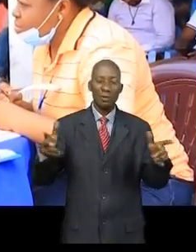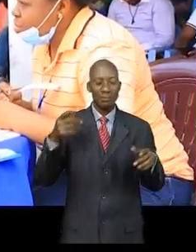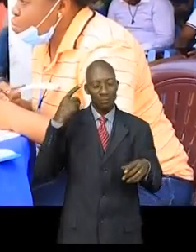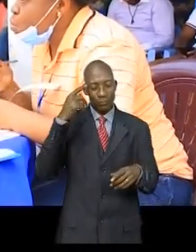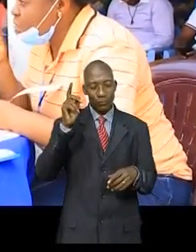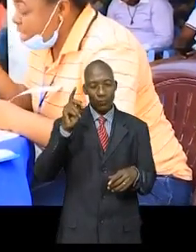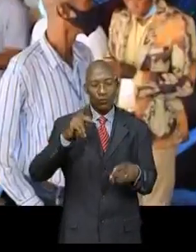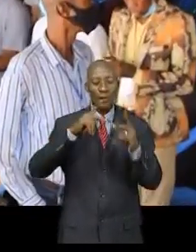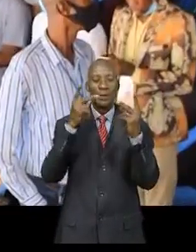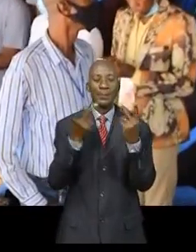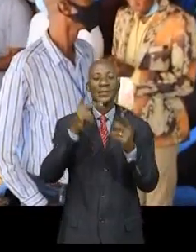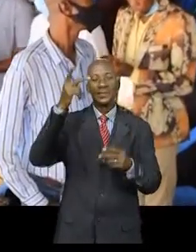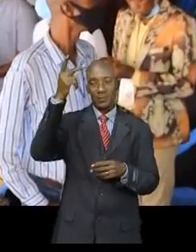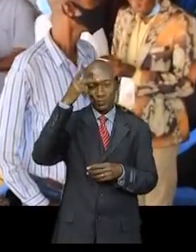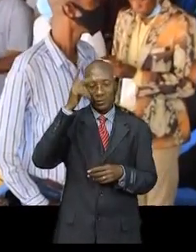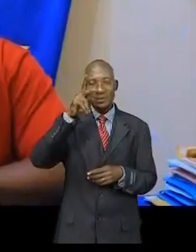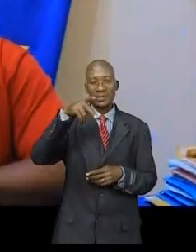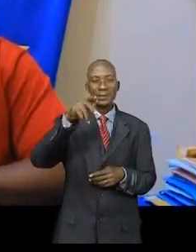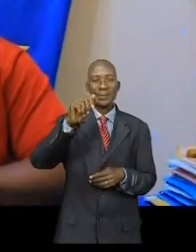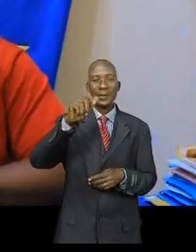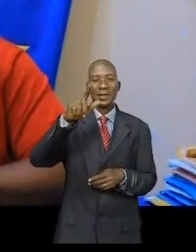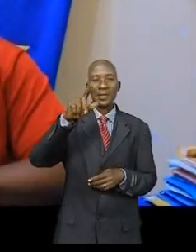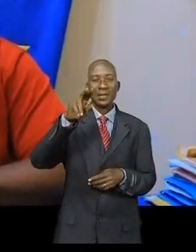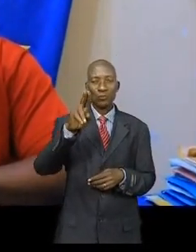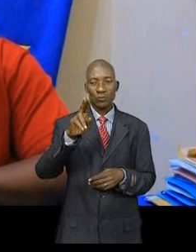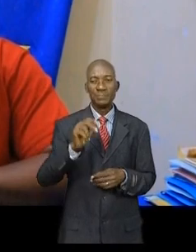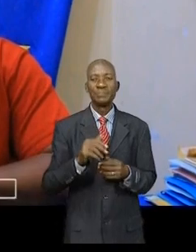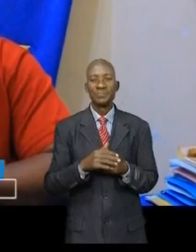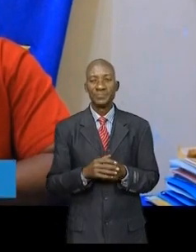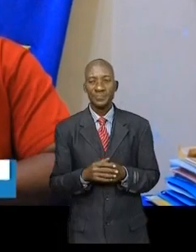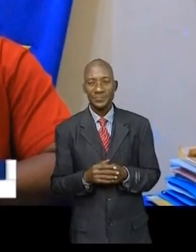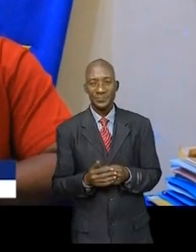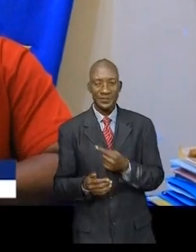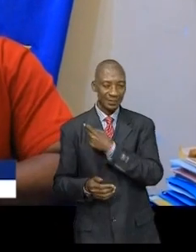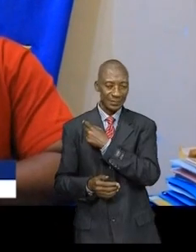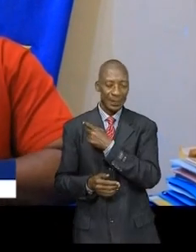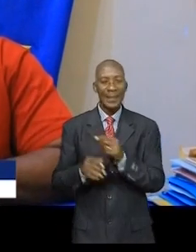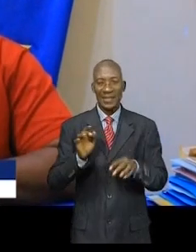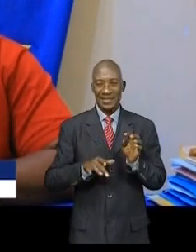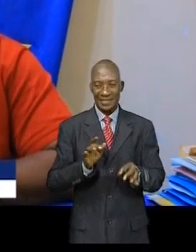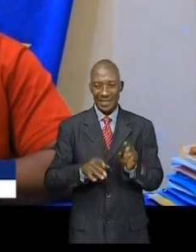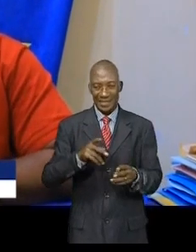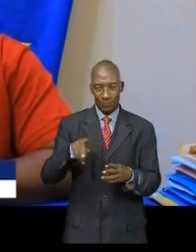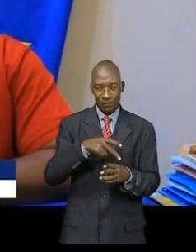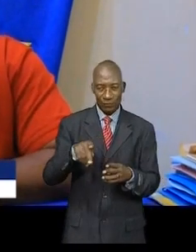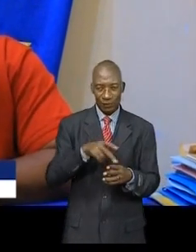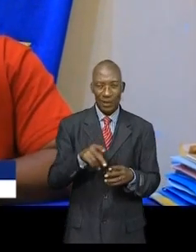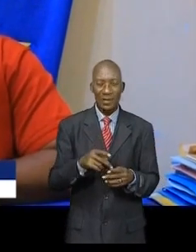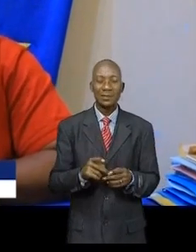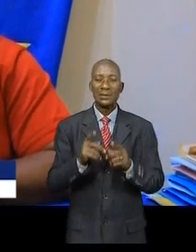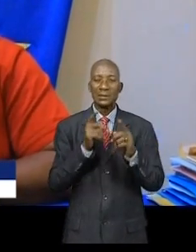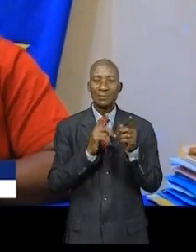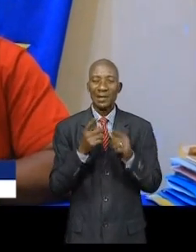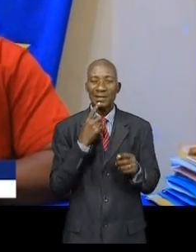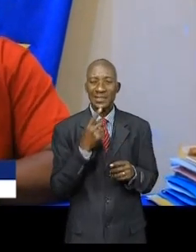la quintessence de cette matinée politique. Les préparatifs pour le congrès vont bon train, parce que ces préparatifs se font dans